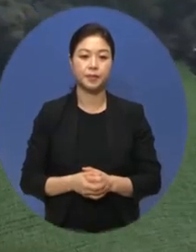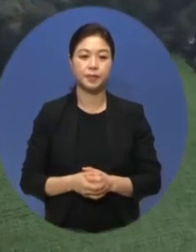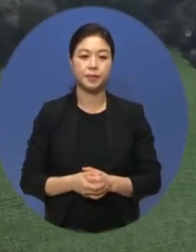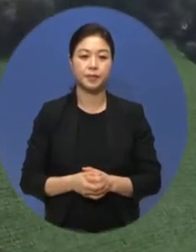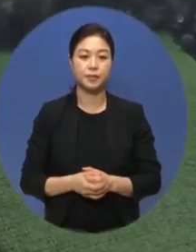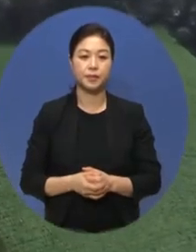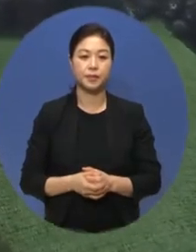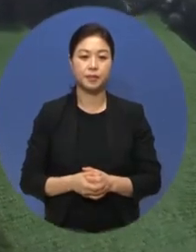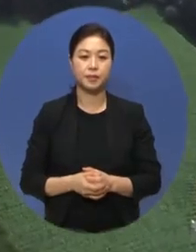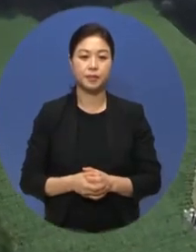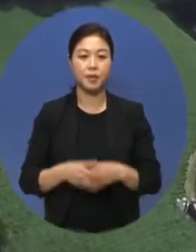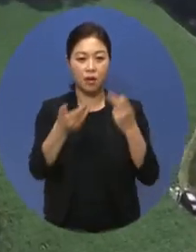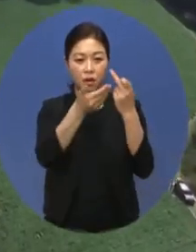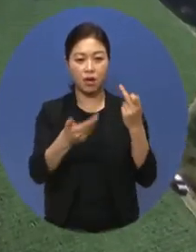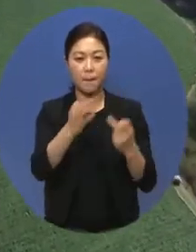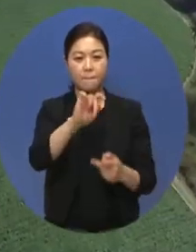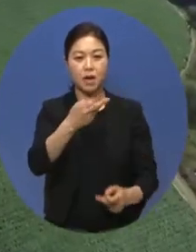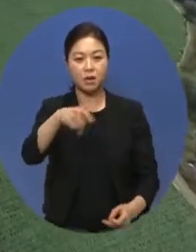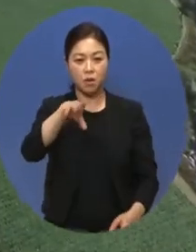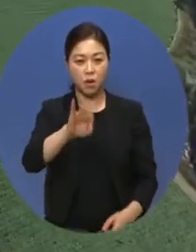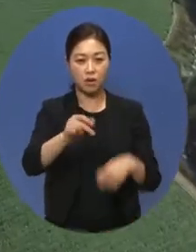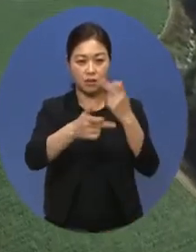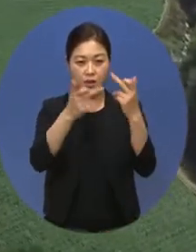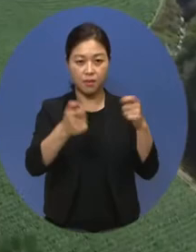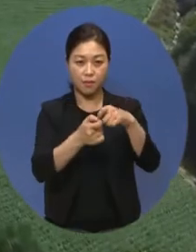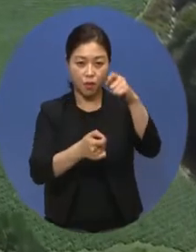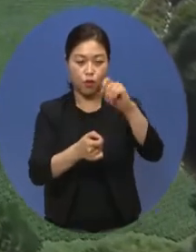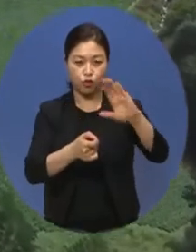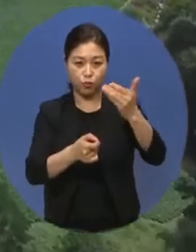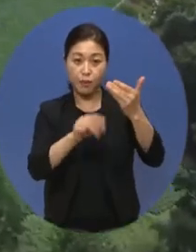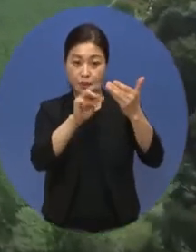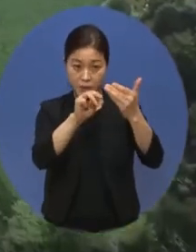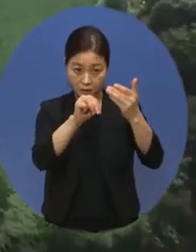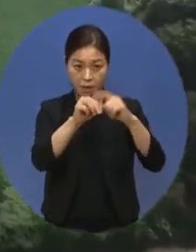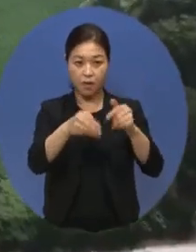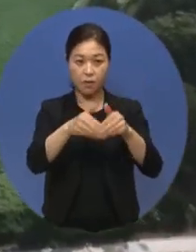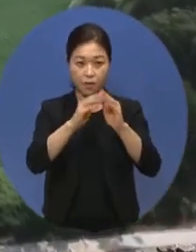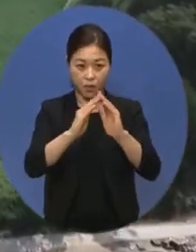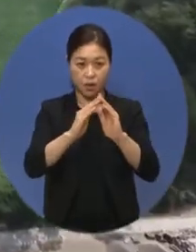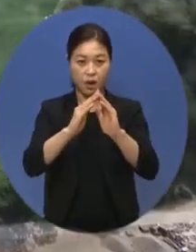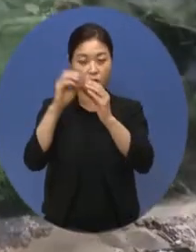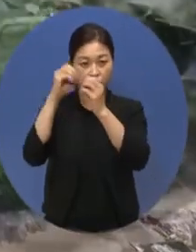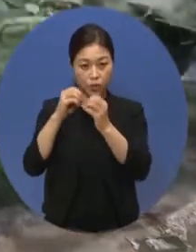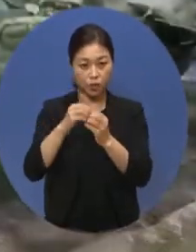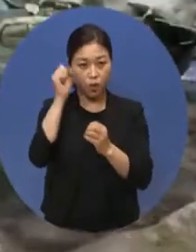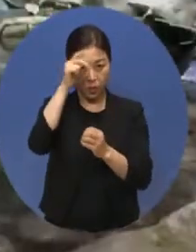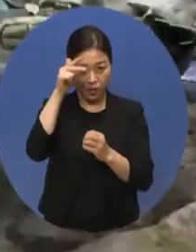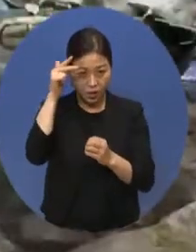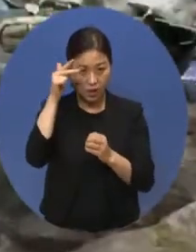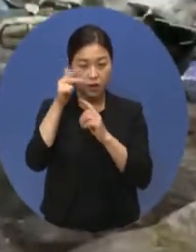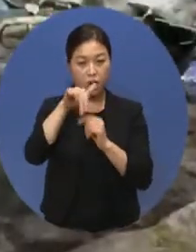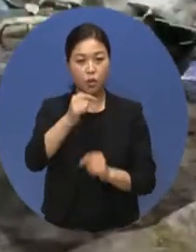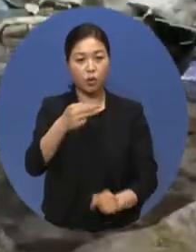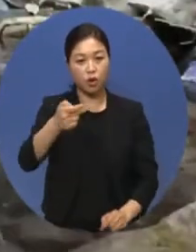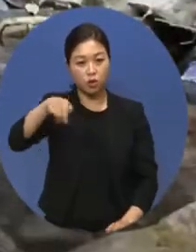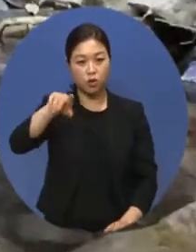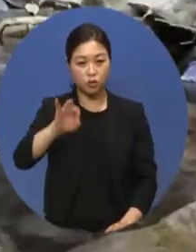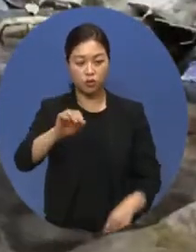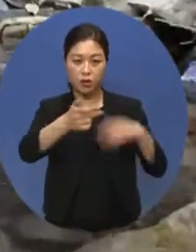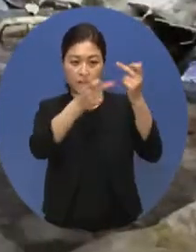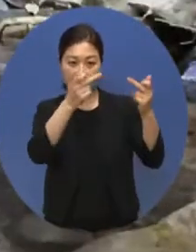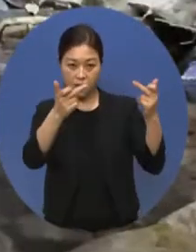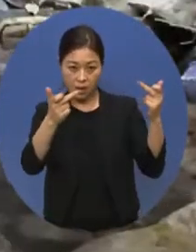강원도 발왕산 해발 900m에 조성된 전통 한옥 관광호텔 고려궁은 산의 절경과 청기가